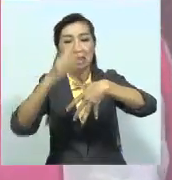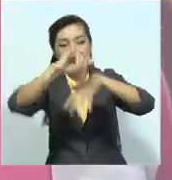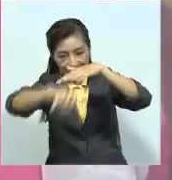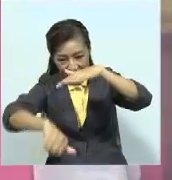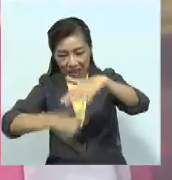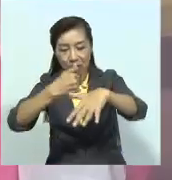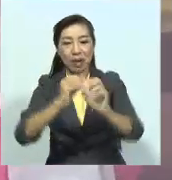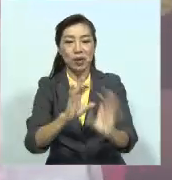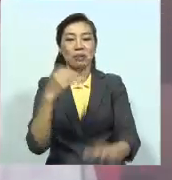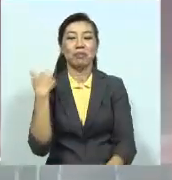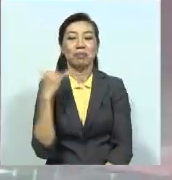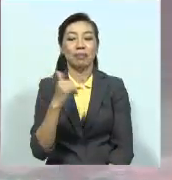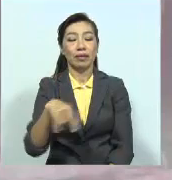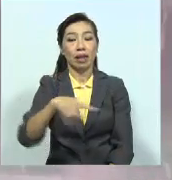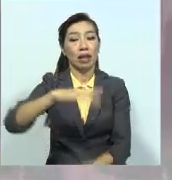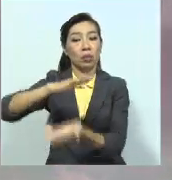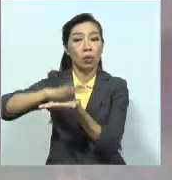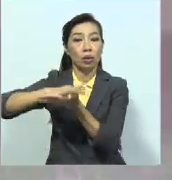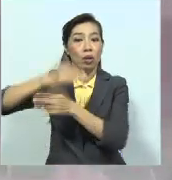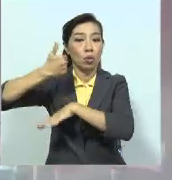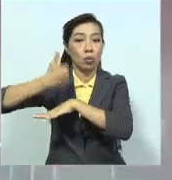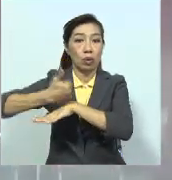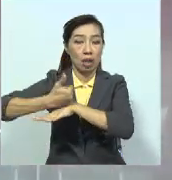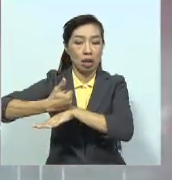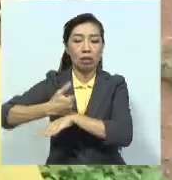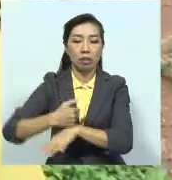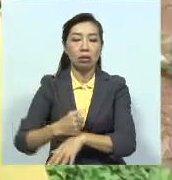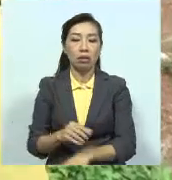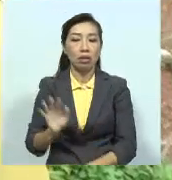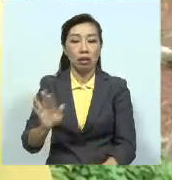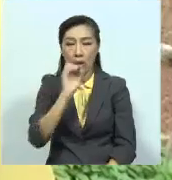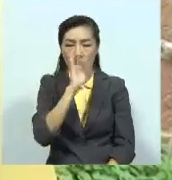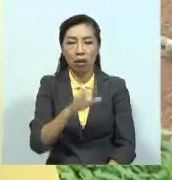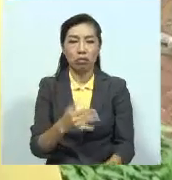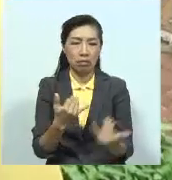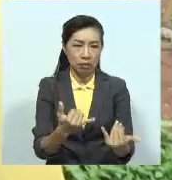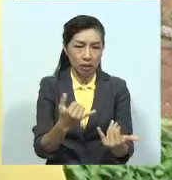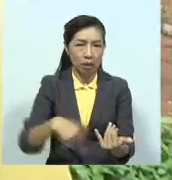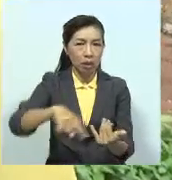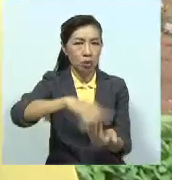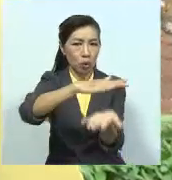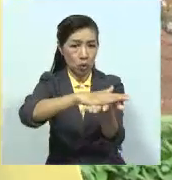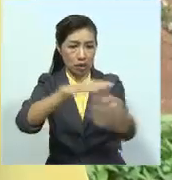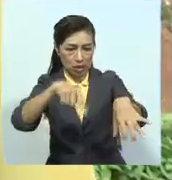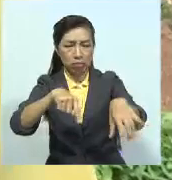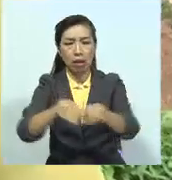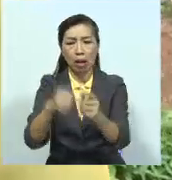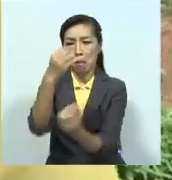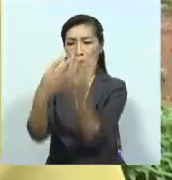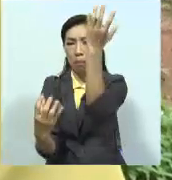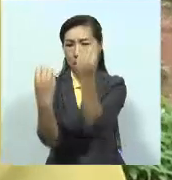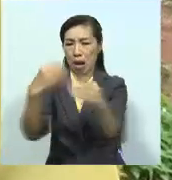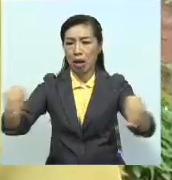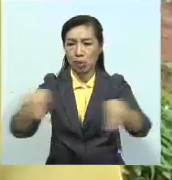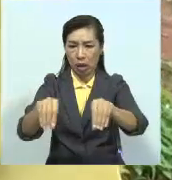ายไมตรีปัญหาวงผู้อำนวยการโรงเรียนบ้านหนองกว่างหนองกรุงศรีบอกว่าพื้นที่ของโรงเรียนอยู่ใกล้ป่าประ